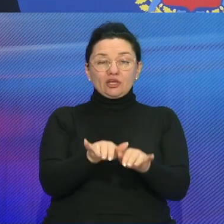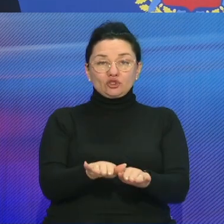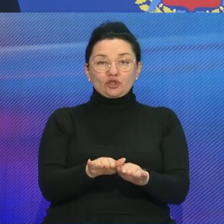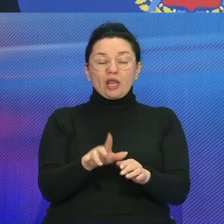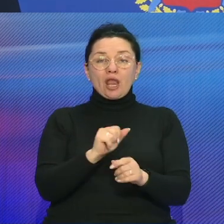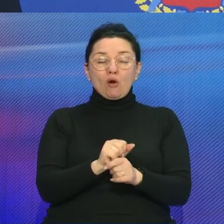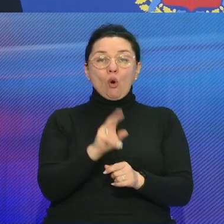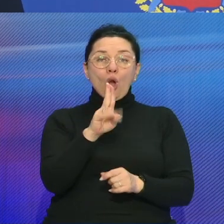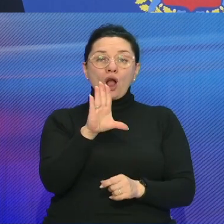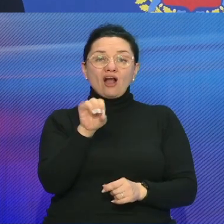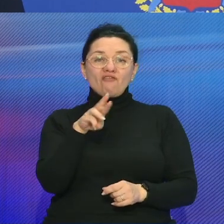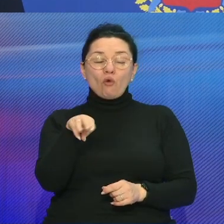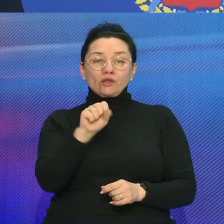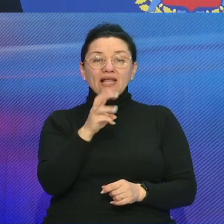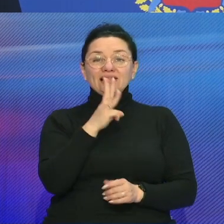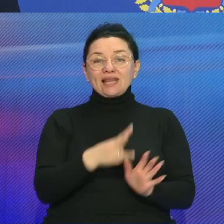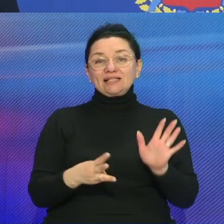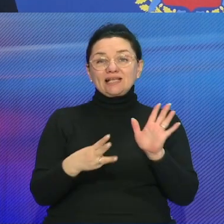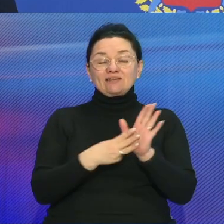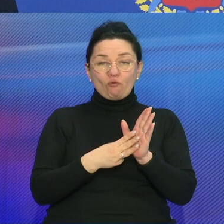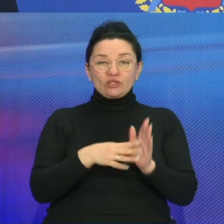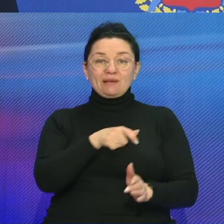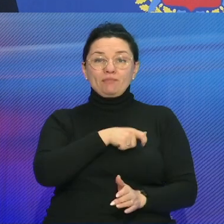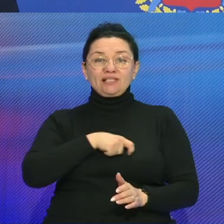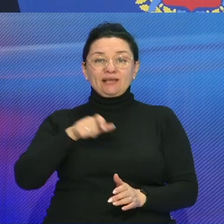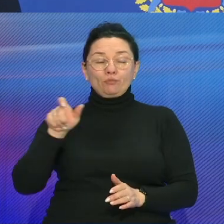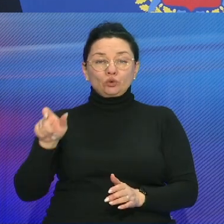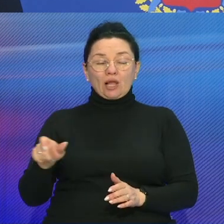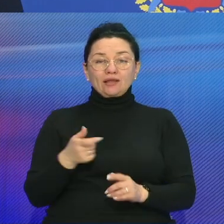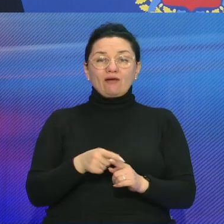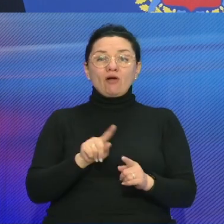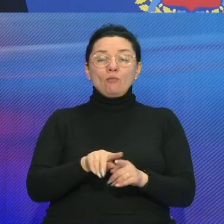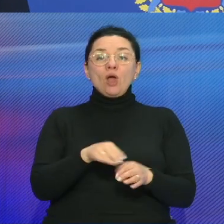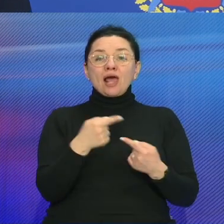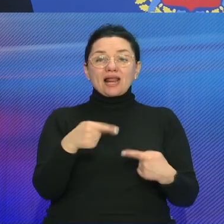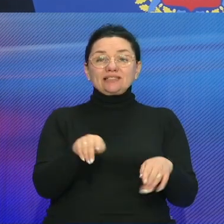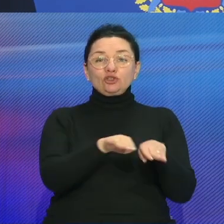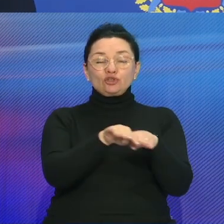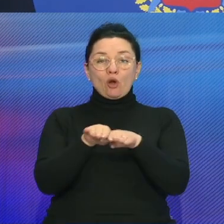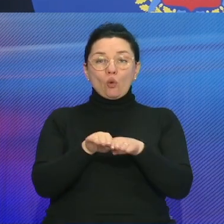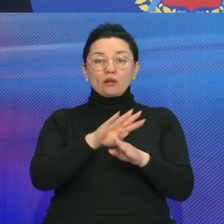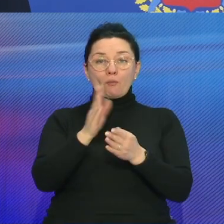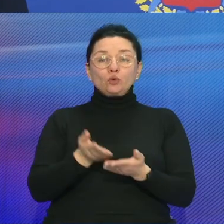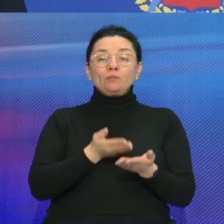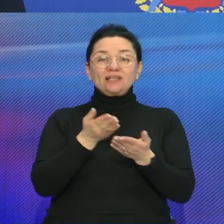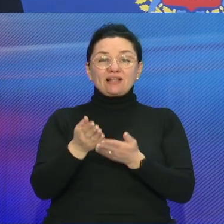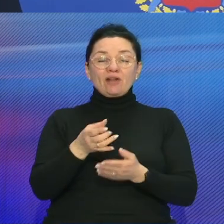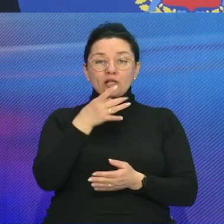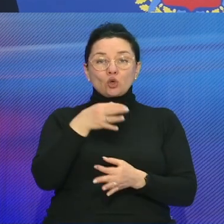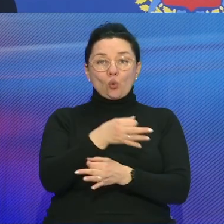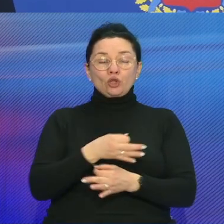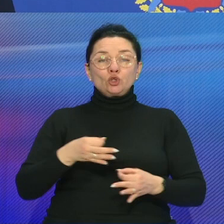квоте. 38 депутатов местных советов различных уровней будут представлять Гродненскую область на